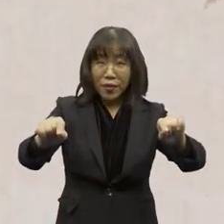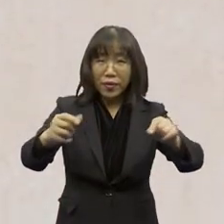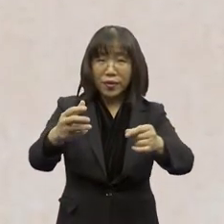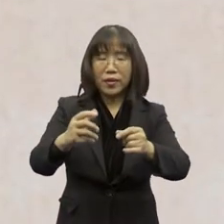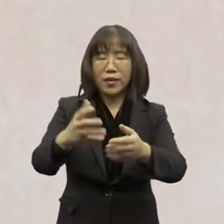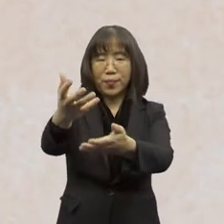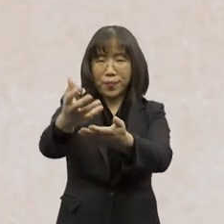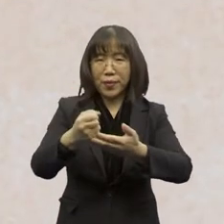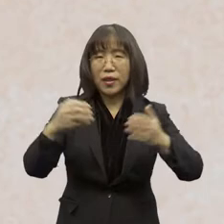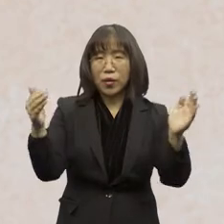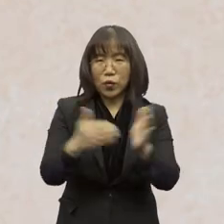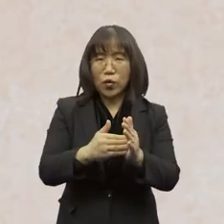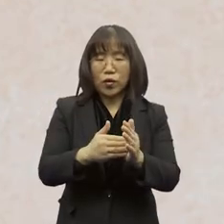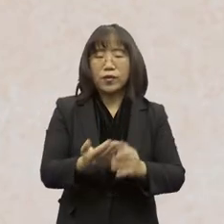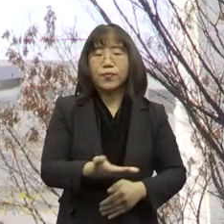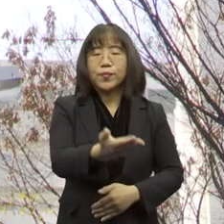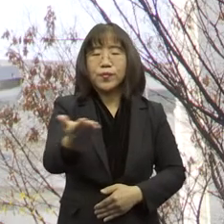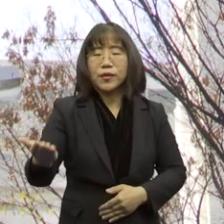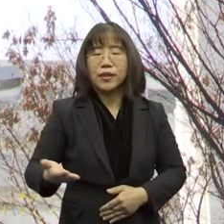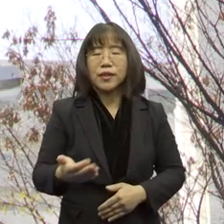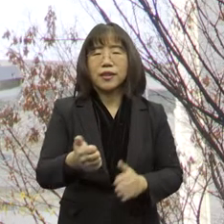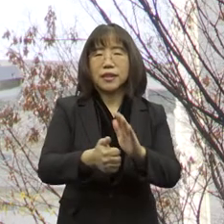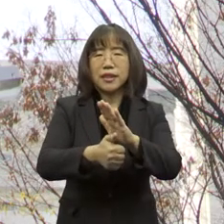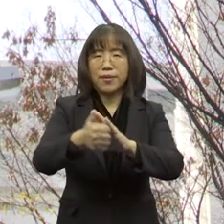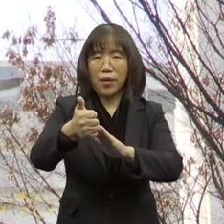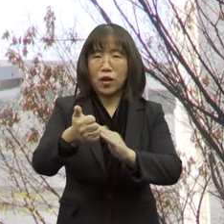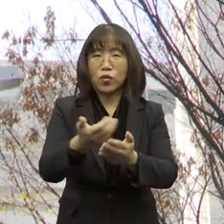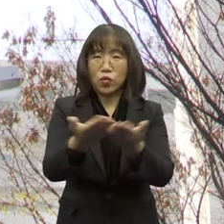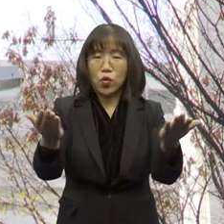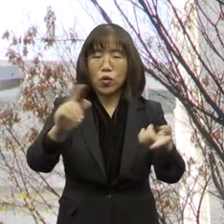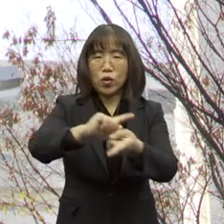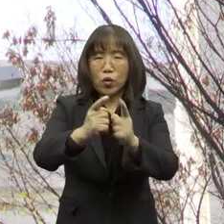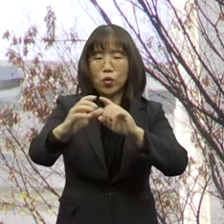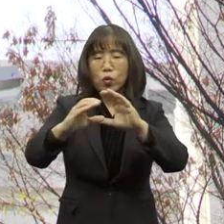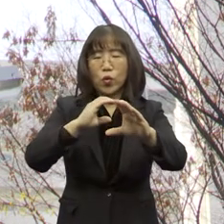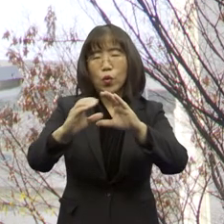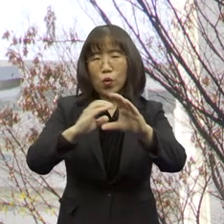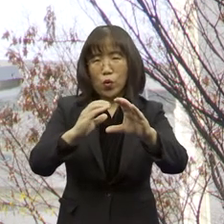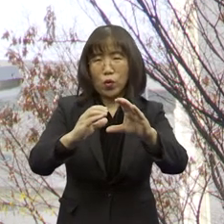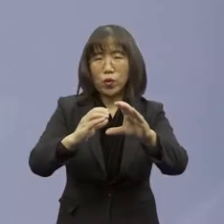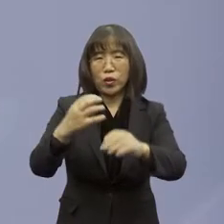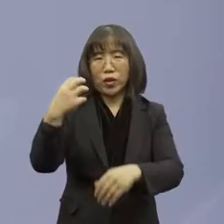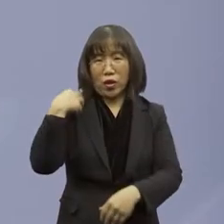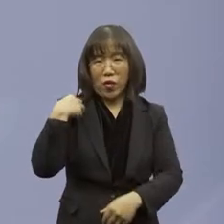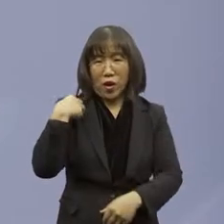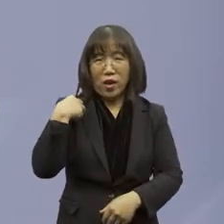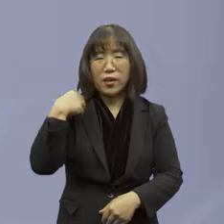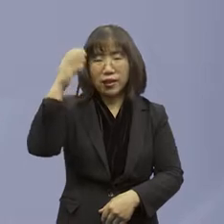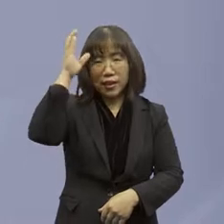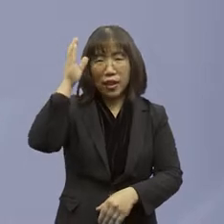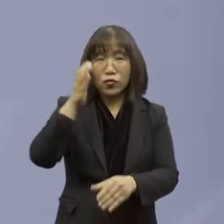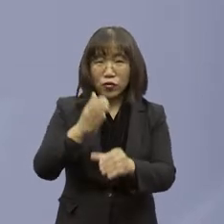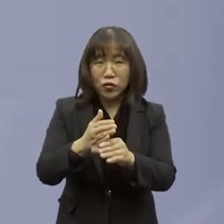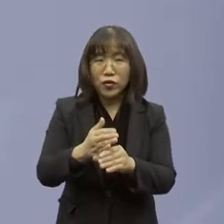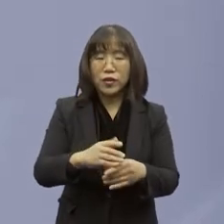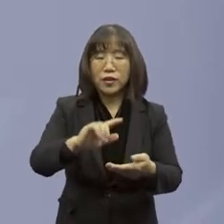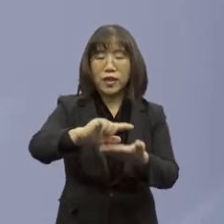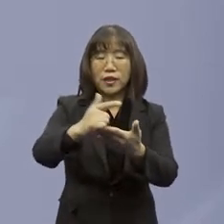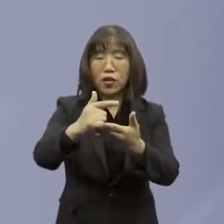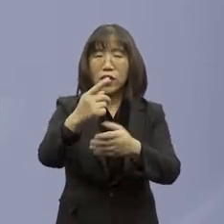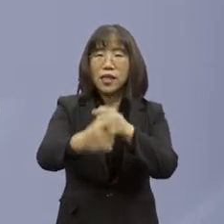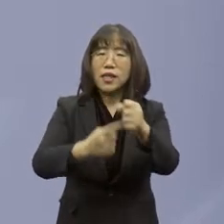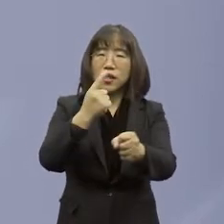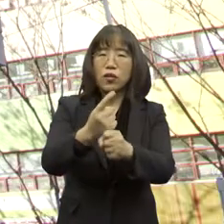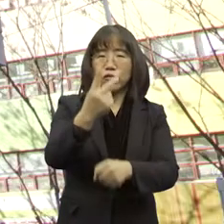글판이 구민들에게 희망을 전하는 것은 물론 구민들의 공감 소통 창구 역할을 해주기를 기대하고 있습니다.